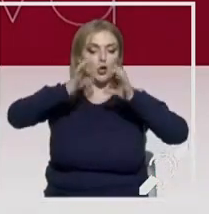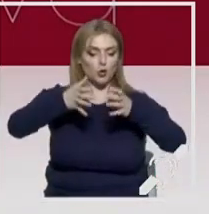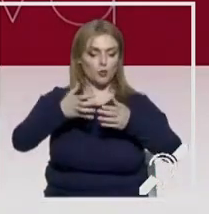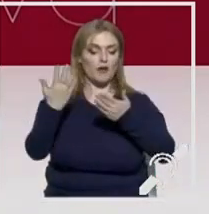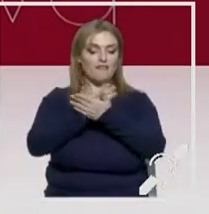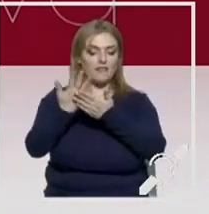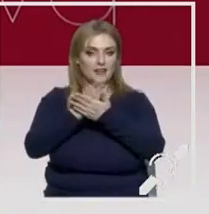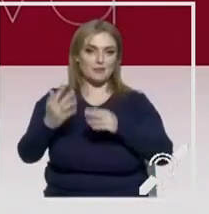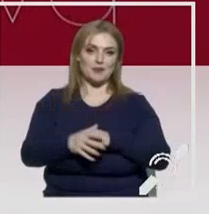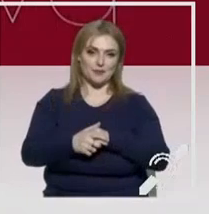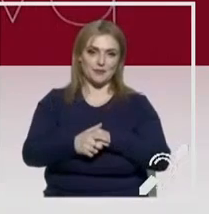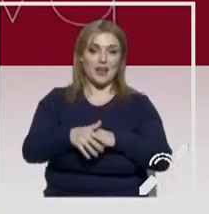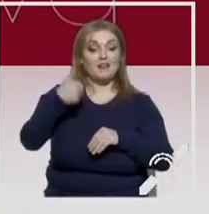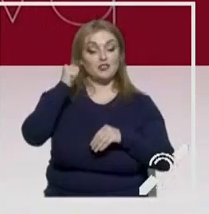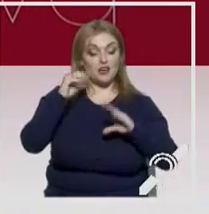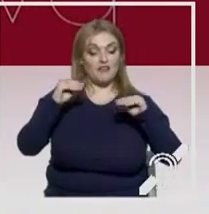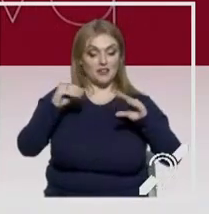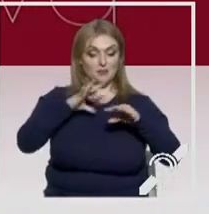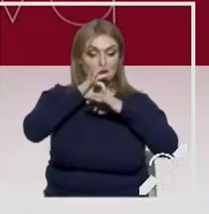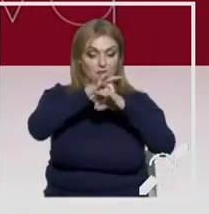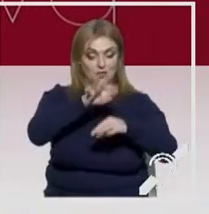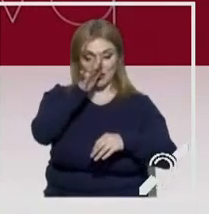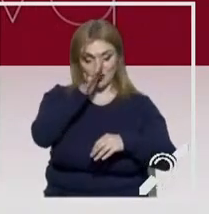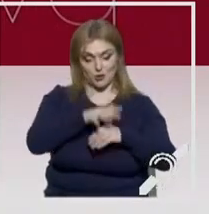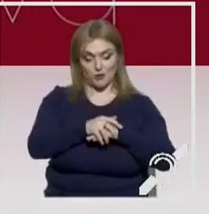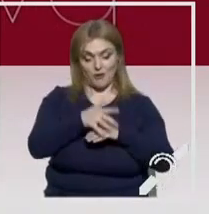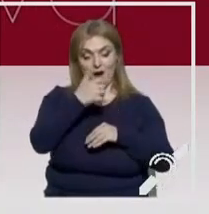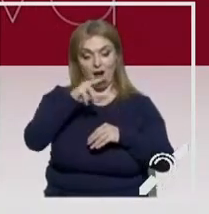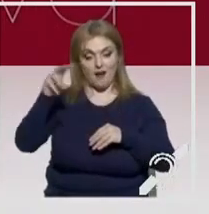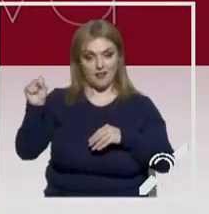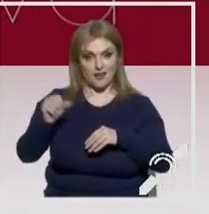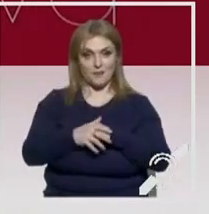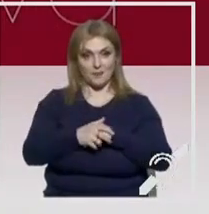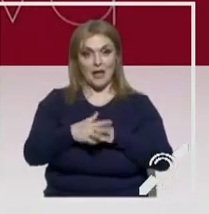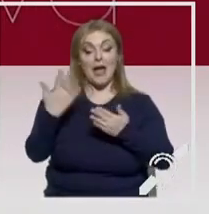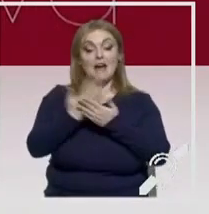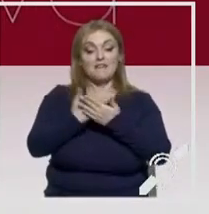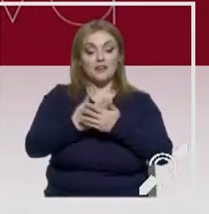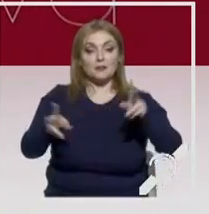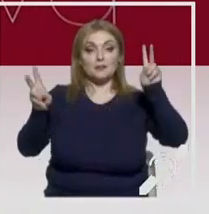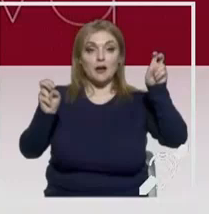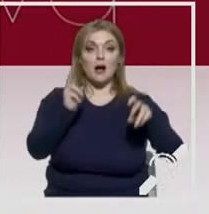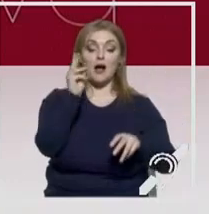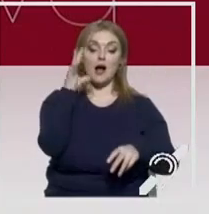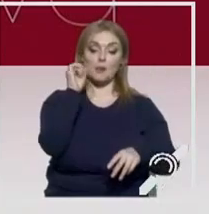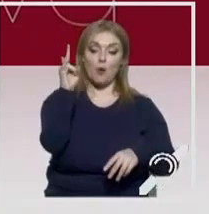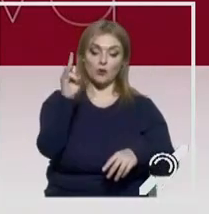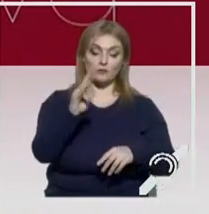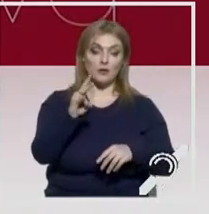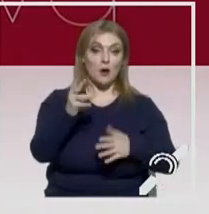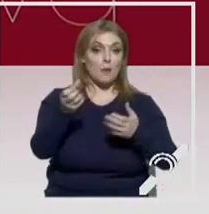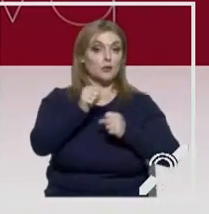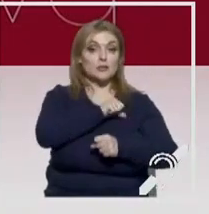Gala Cineaștilor, desfășurată aseară la Chișinău. Lungmetrajul Carbon în regia lui Ion Borș a obținut cele mai multe